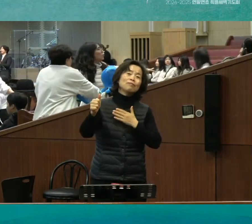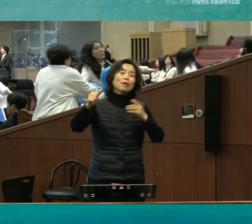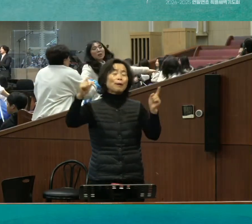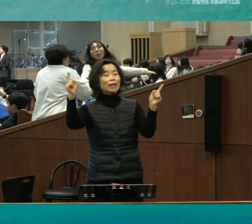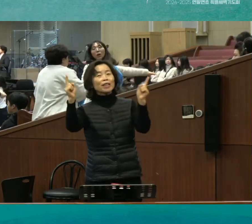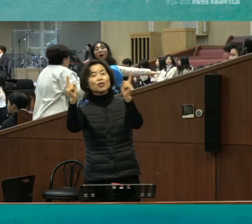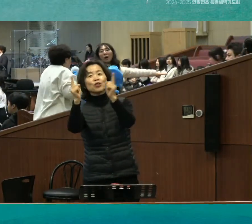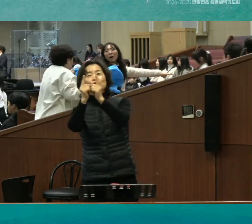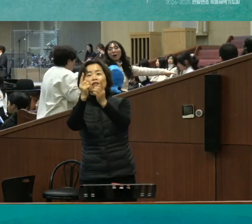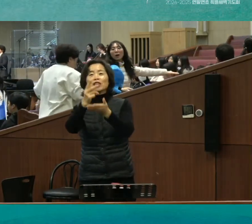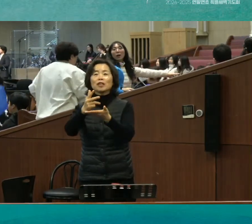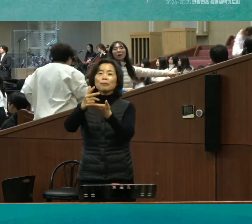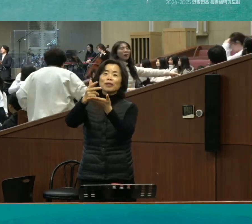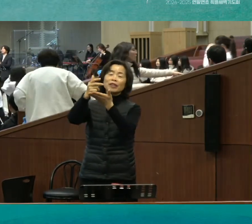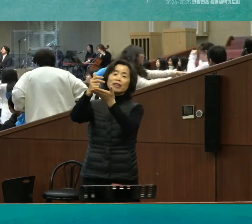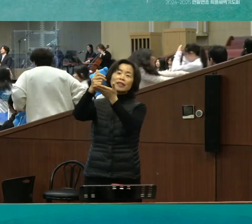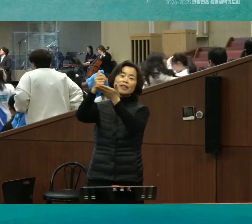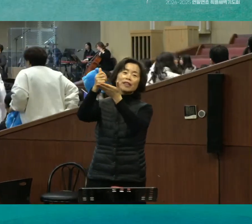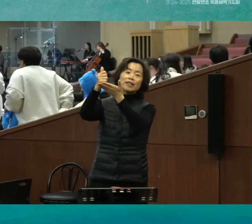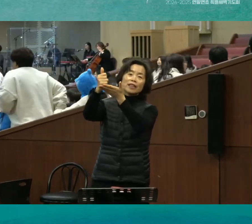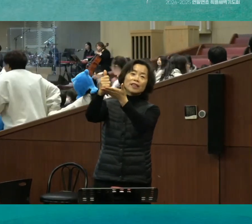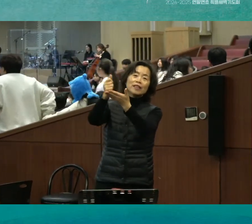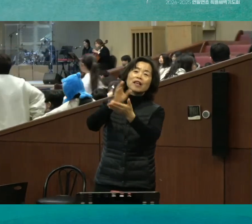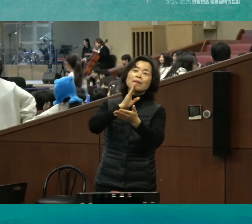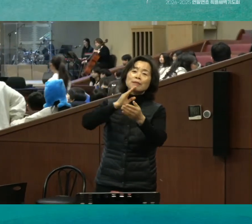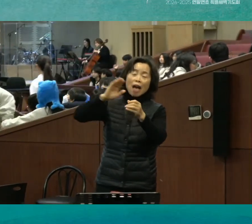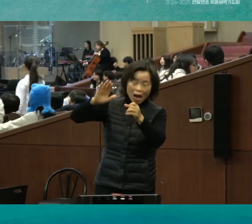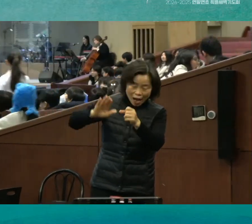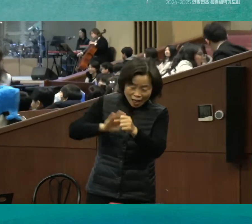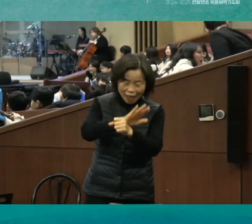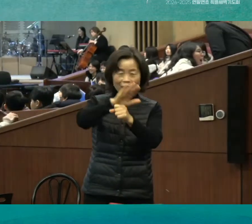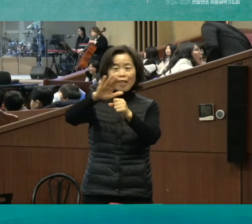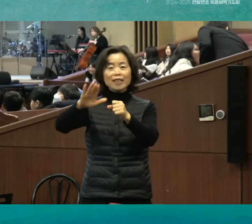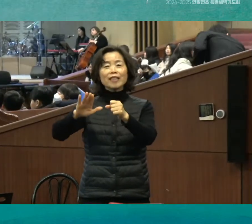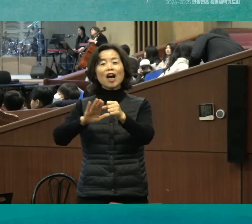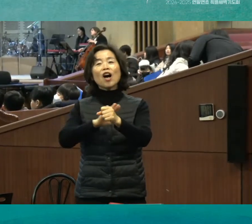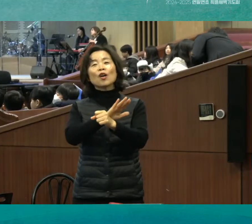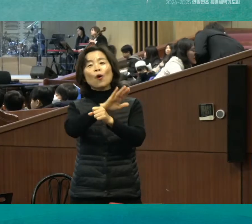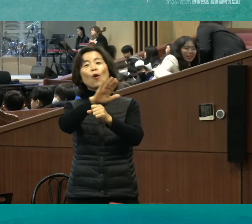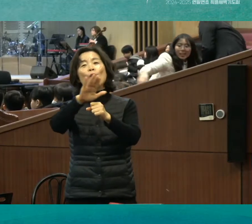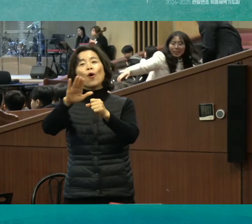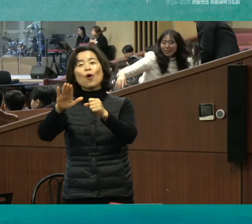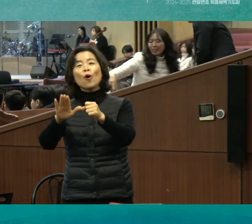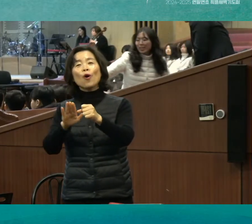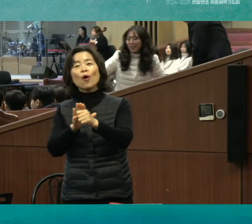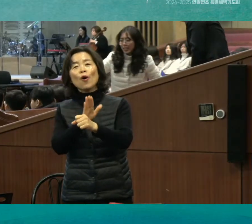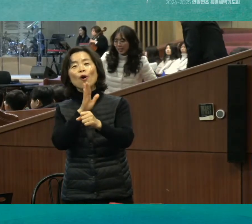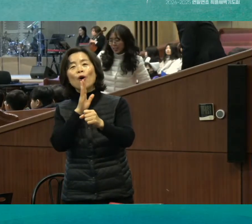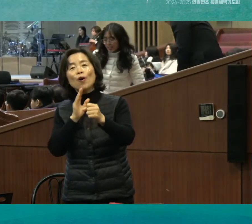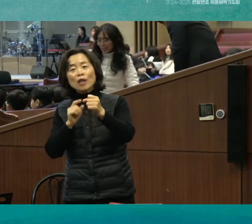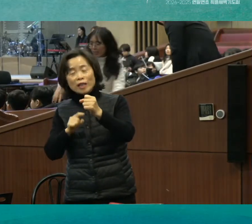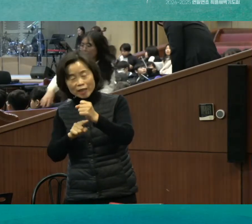내가 만난 주님은 참 사랑이었고 진리고